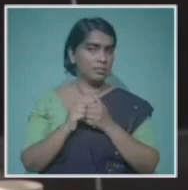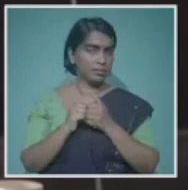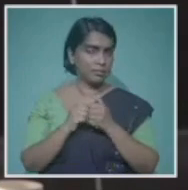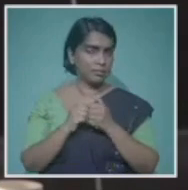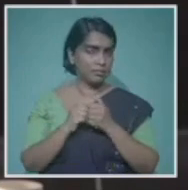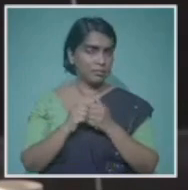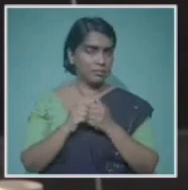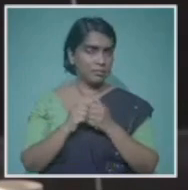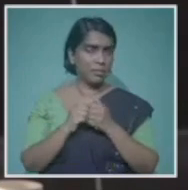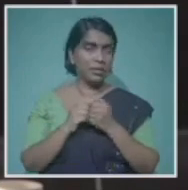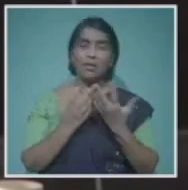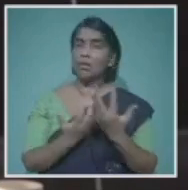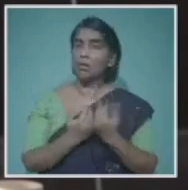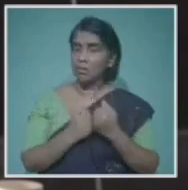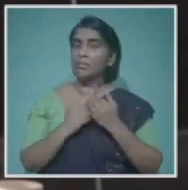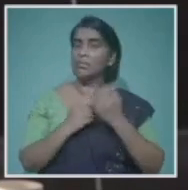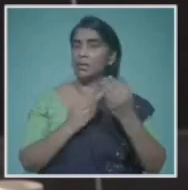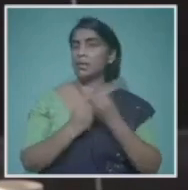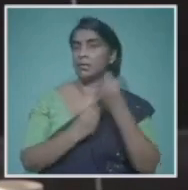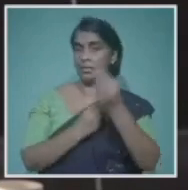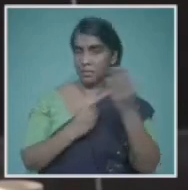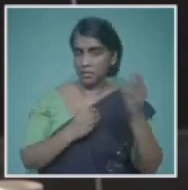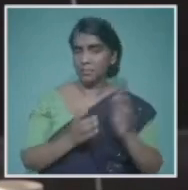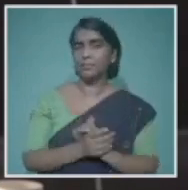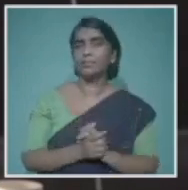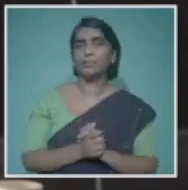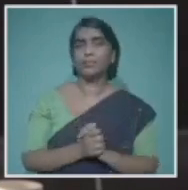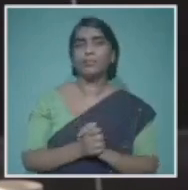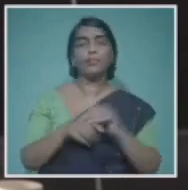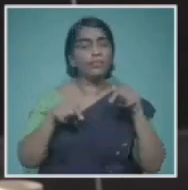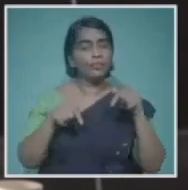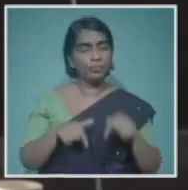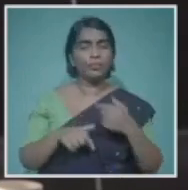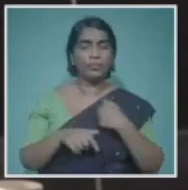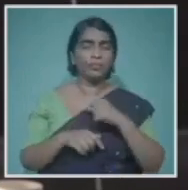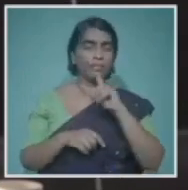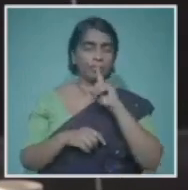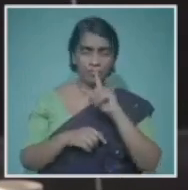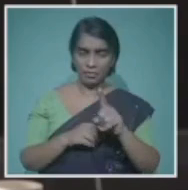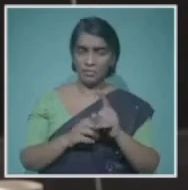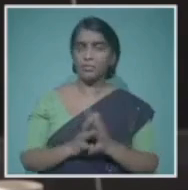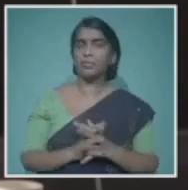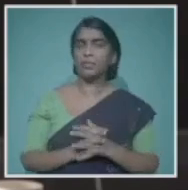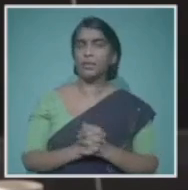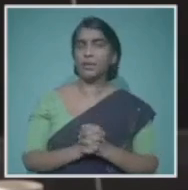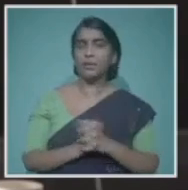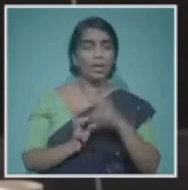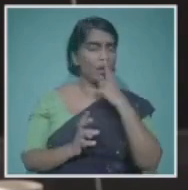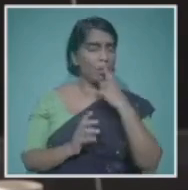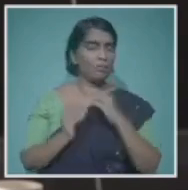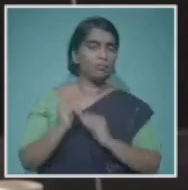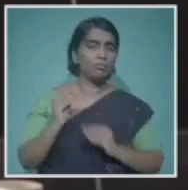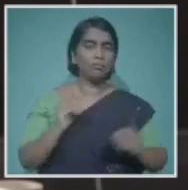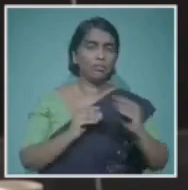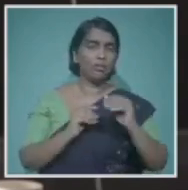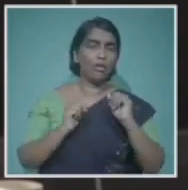මේ ලැබෙන දේ බෙදලා දෙන්න. දැන් මම කියන්නම් ඇහුවනේ විකල්පයක් ගැන.